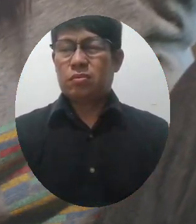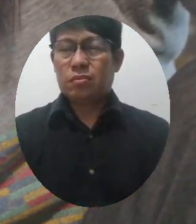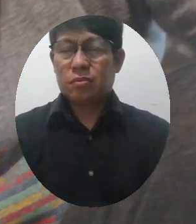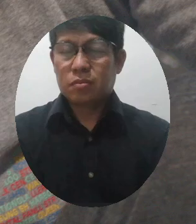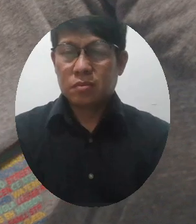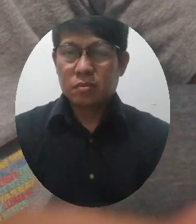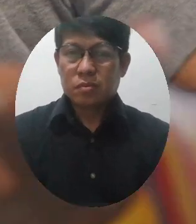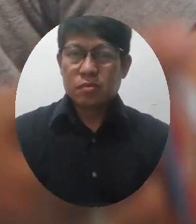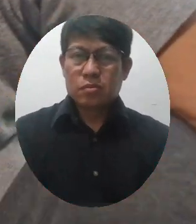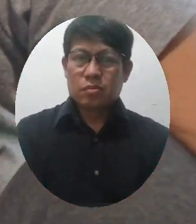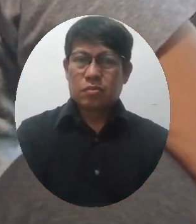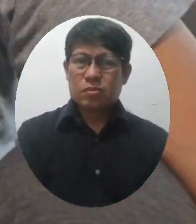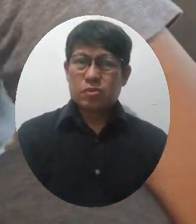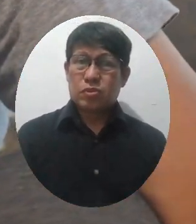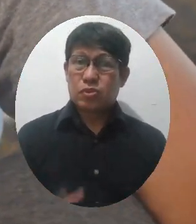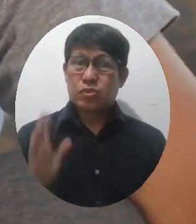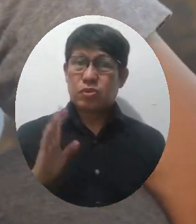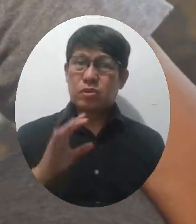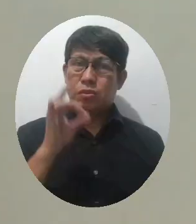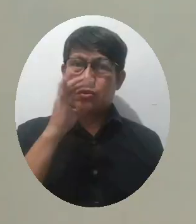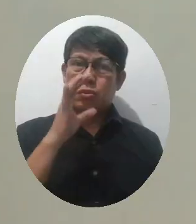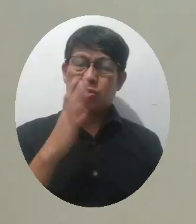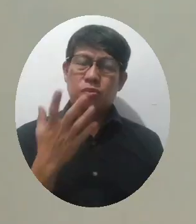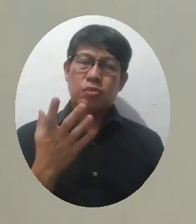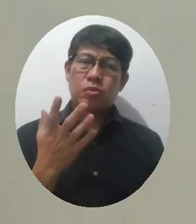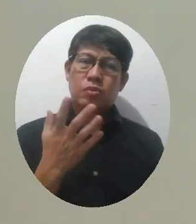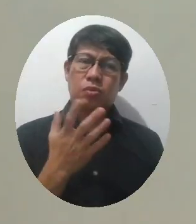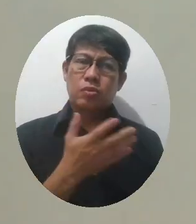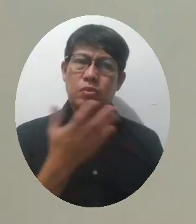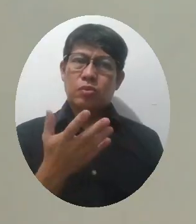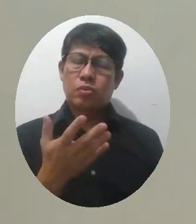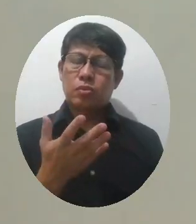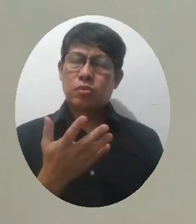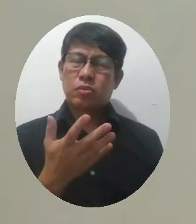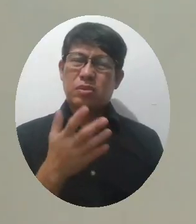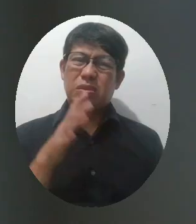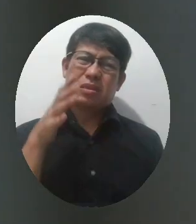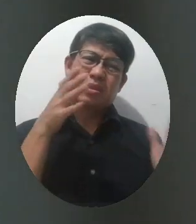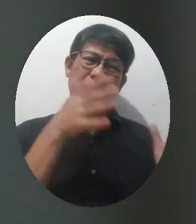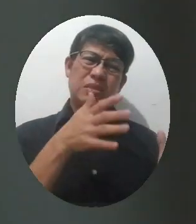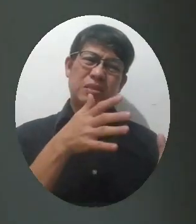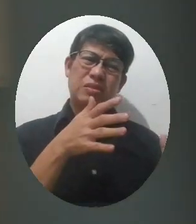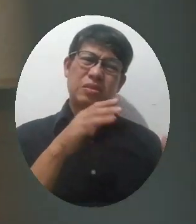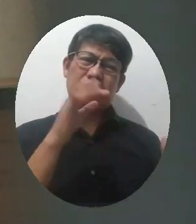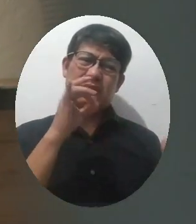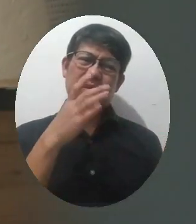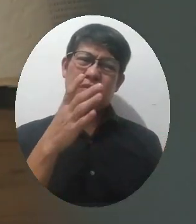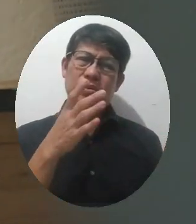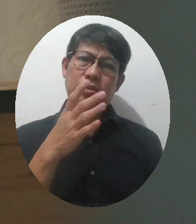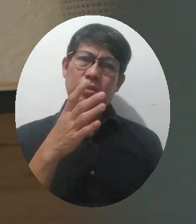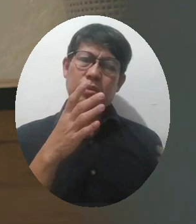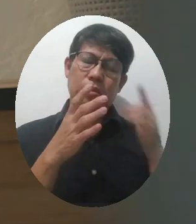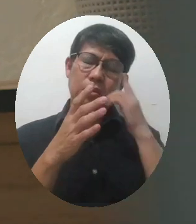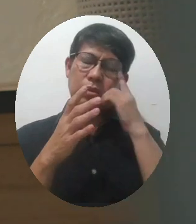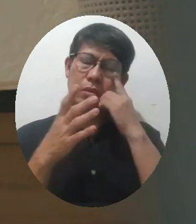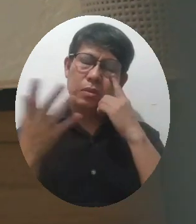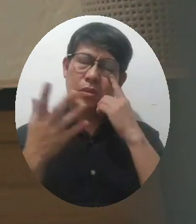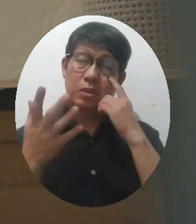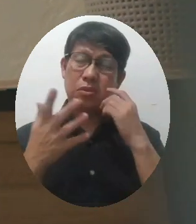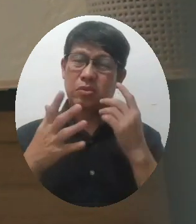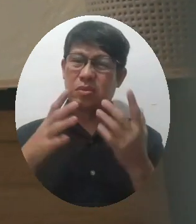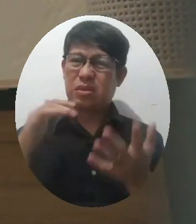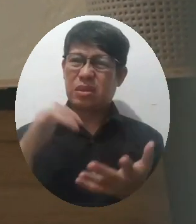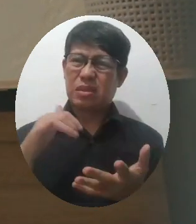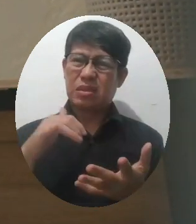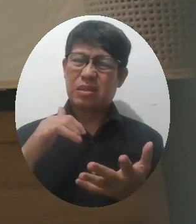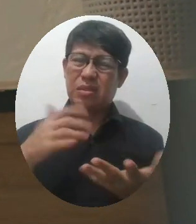kasi sobrang hirap din kasi nagtrabaho pa ako ng katulong hanggang sa hindi na po ako nakapag-aral. Kasi parang edad ko tumatanda na.